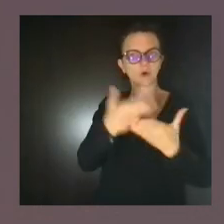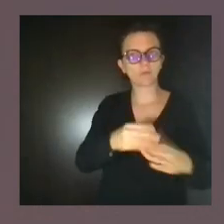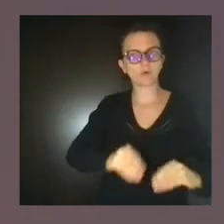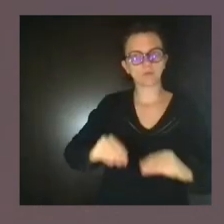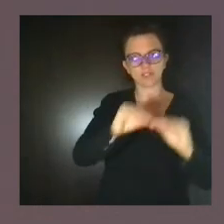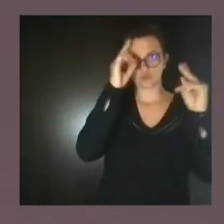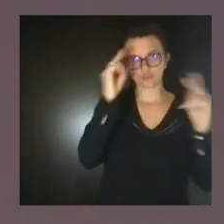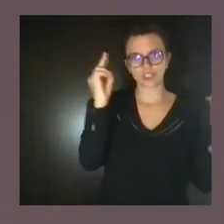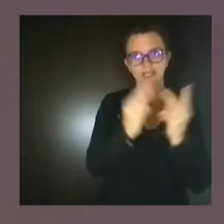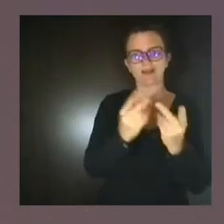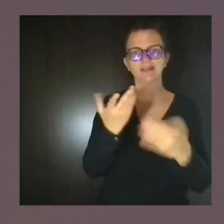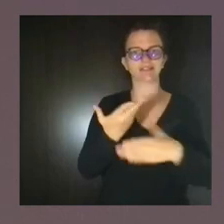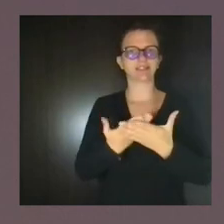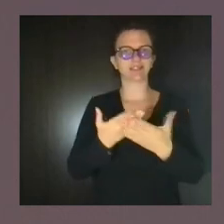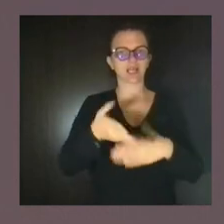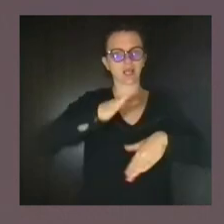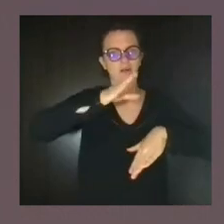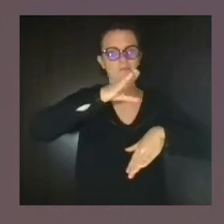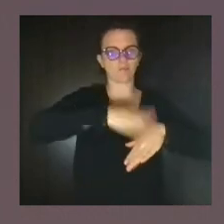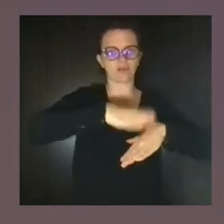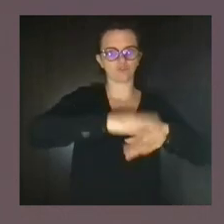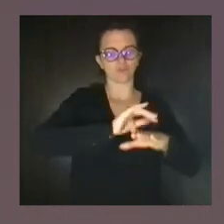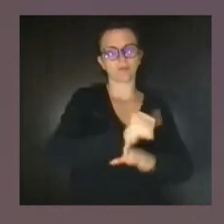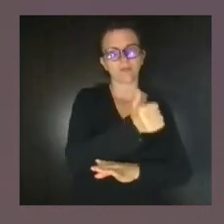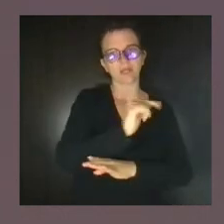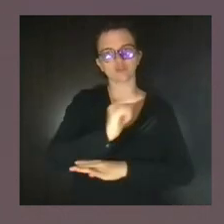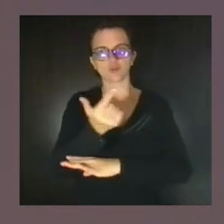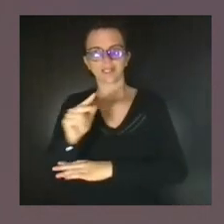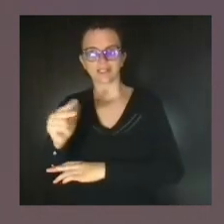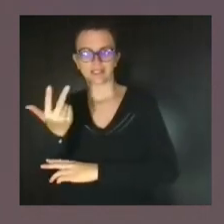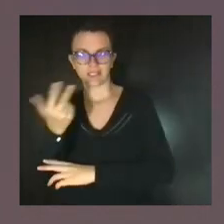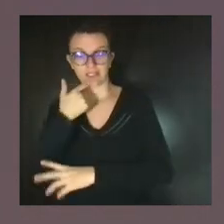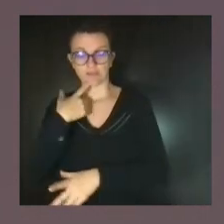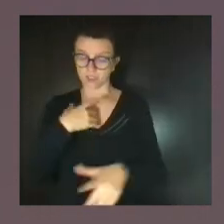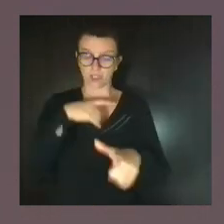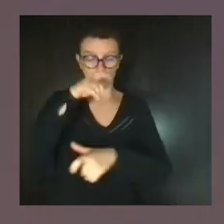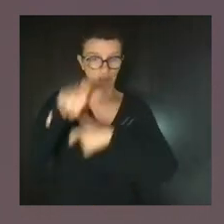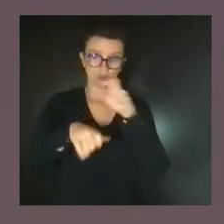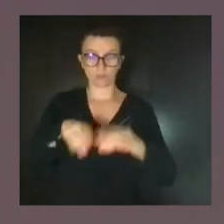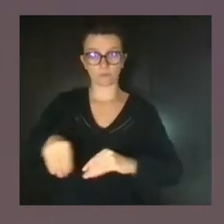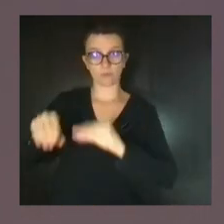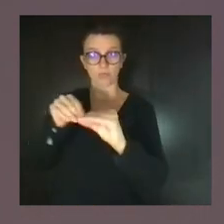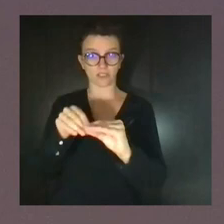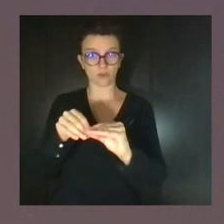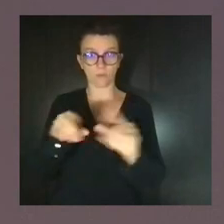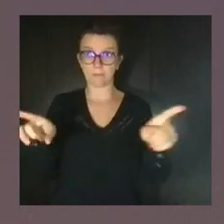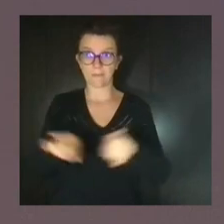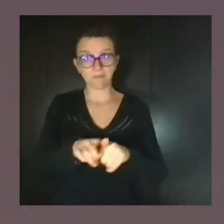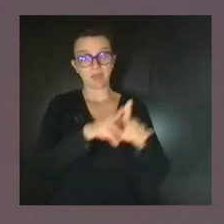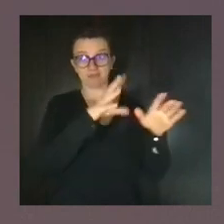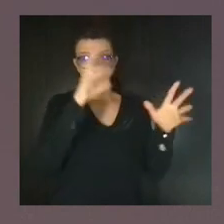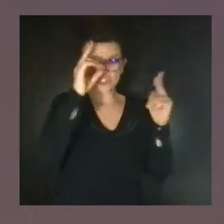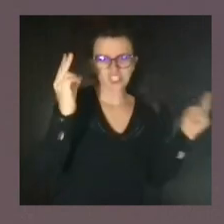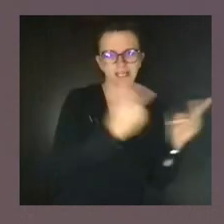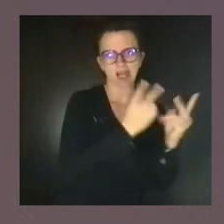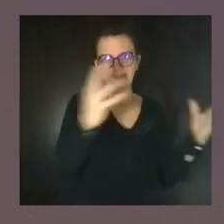qu'on appelle la prévention primaire, secondaire et tertiaire. Et donc, il faut embarquer cette population également, au même titre que la population générale, à